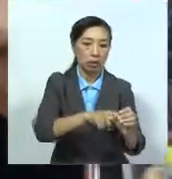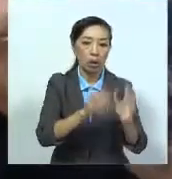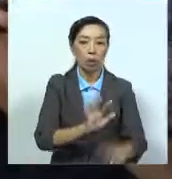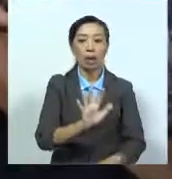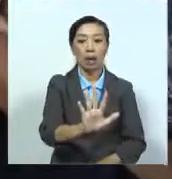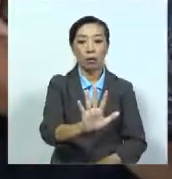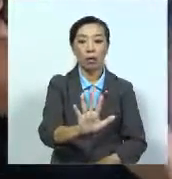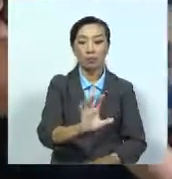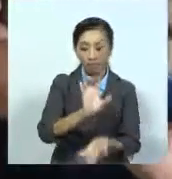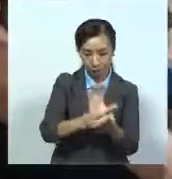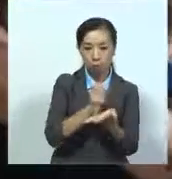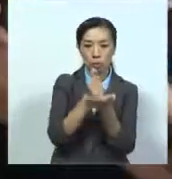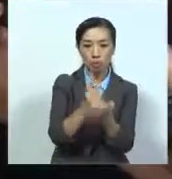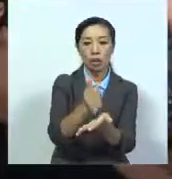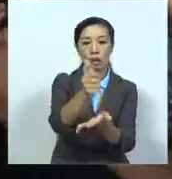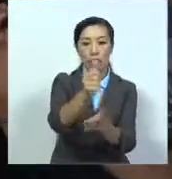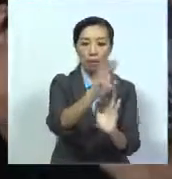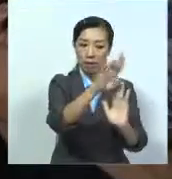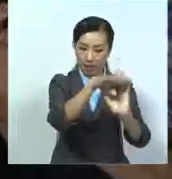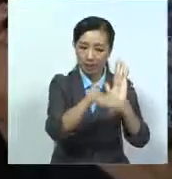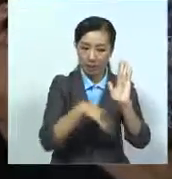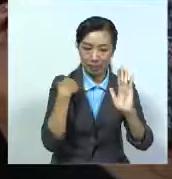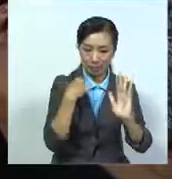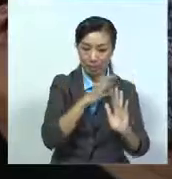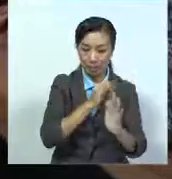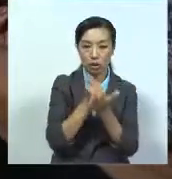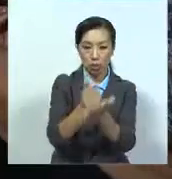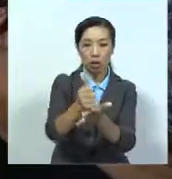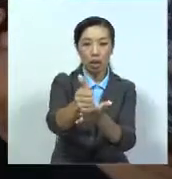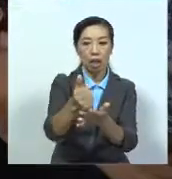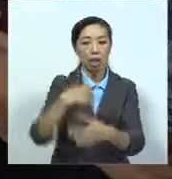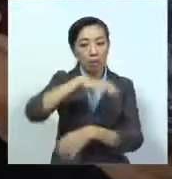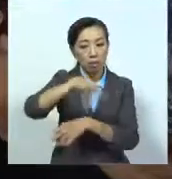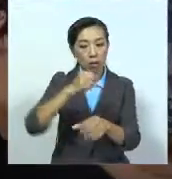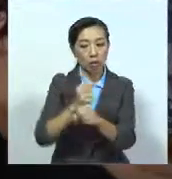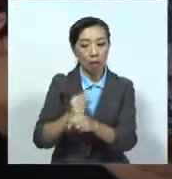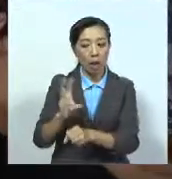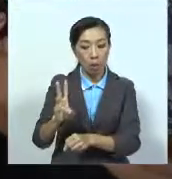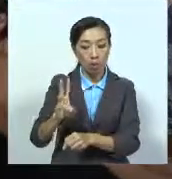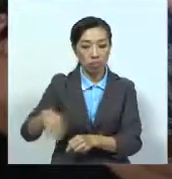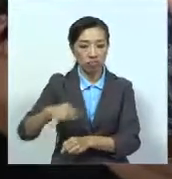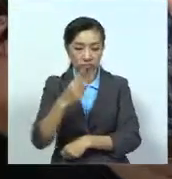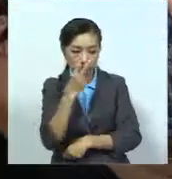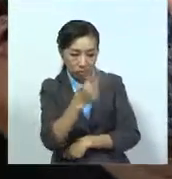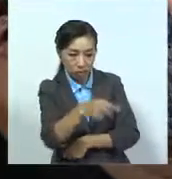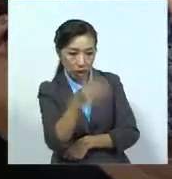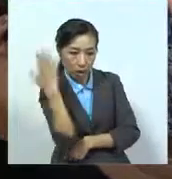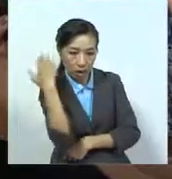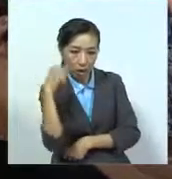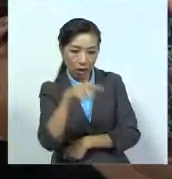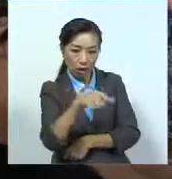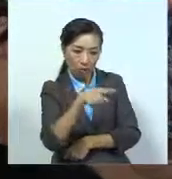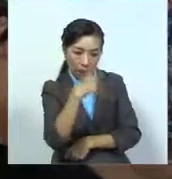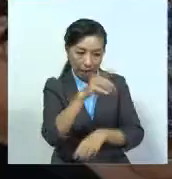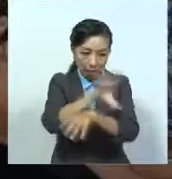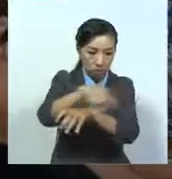จะได้รับการช่วยเหลือตามระเบียบค่ะพร้อมกันนี้มี6หน่วยงานที่เกี่ยวข้องจะดำเนินคดีกับนายหน้าหากมีการฝ่าฝืนตามพระ